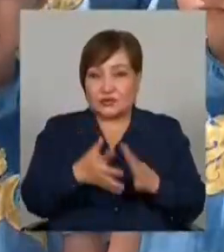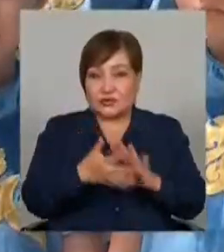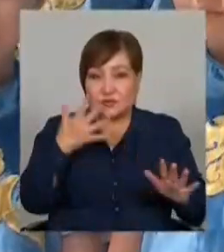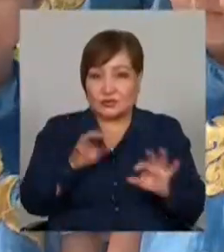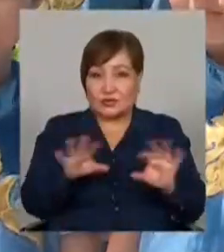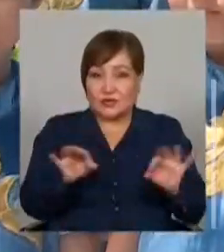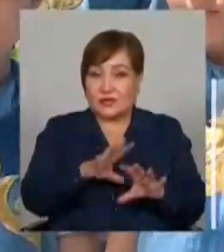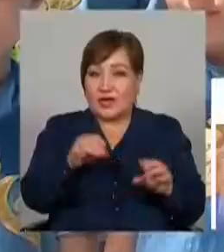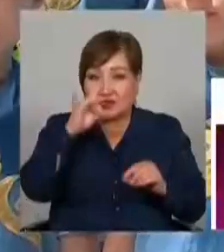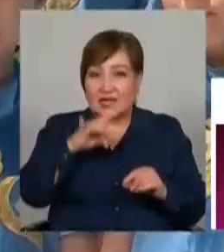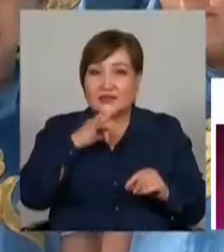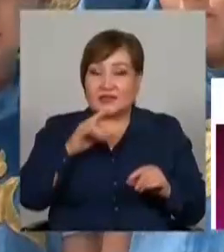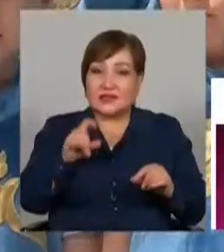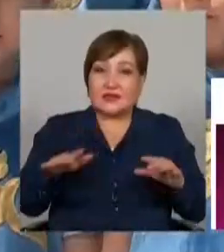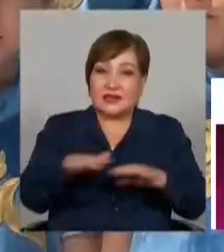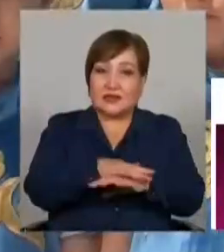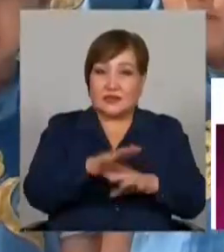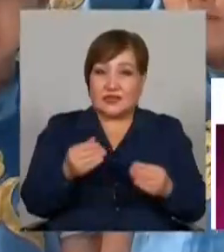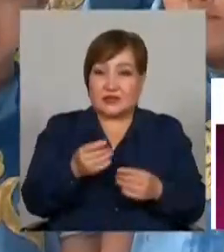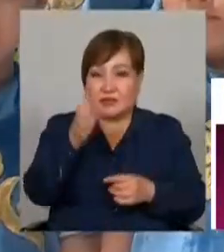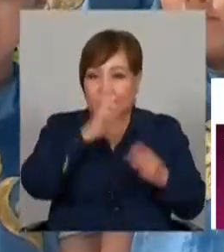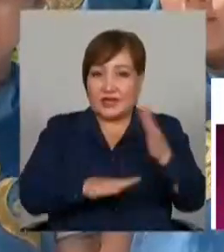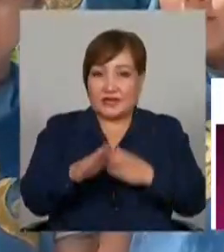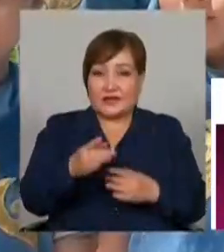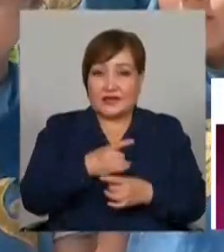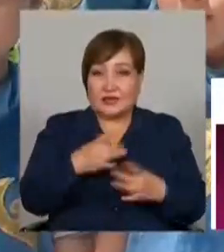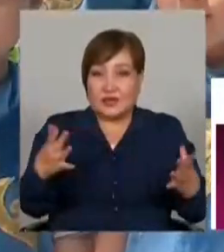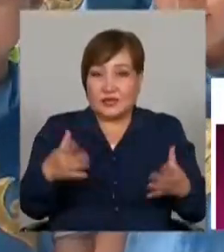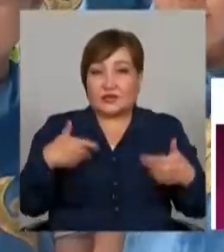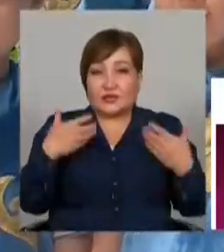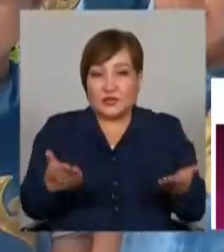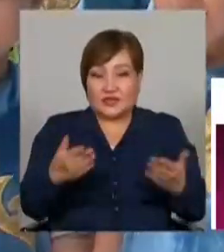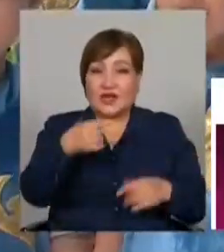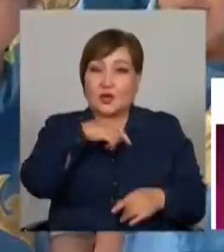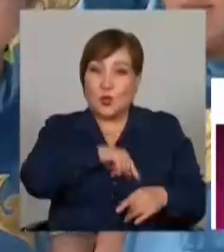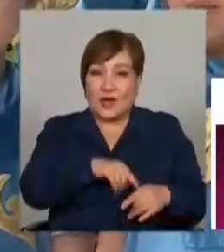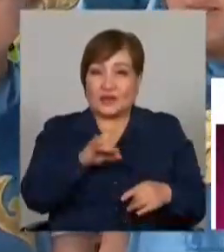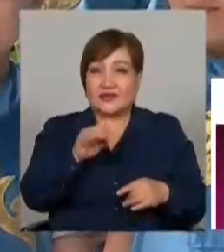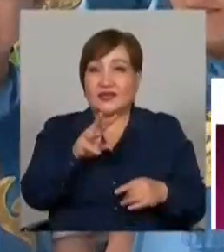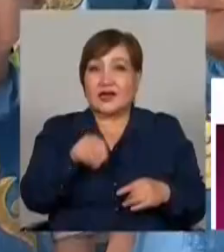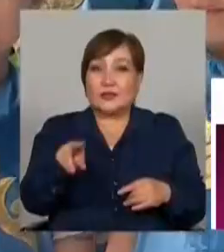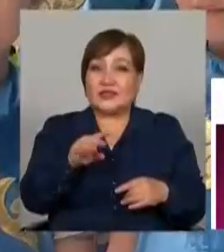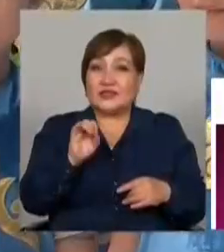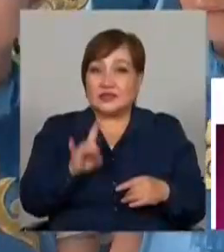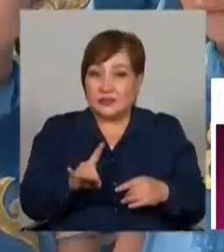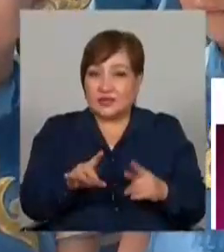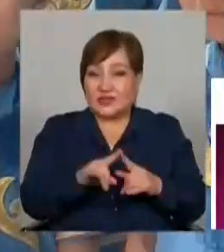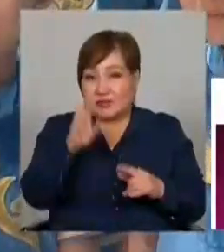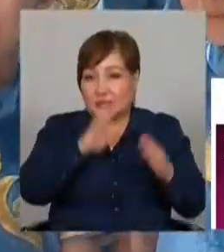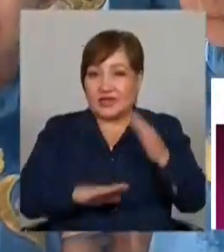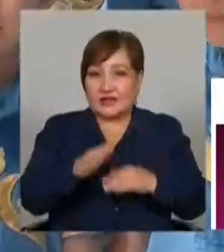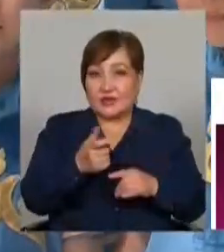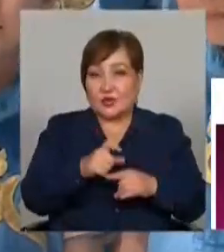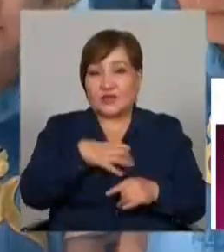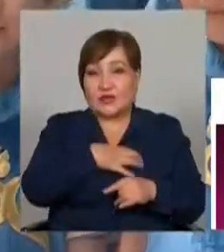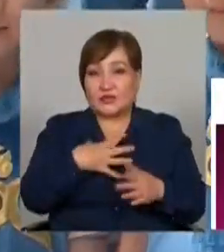біздің мемлекеттік мерамызбен құттықтаймын. Біздің рухани рәміздеріміз біз мемлекетке өте маңызды. Мен